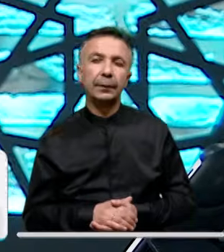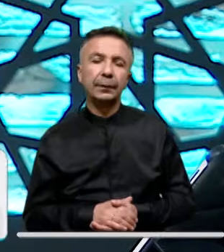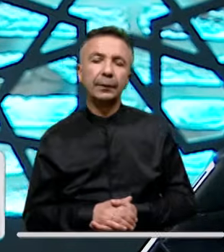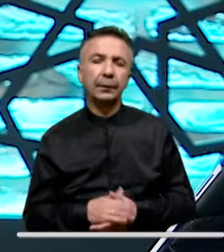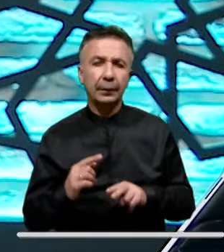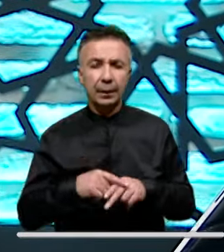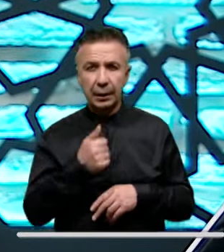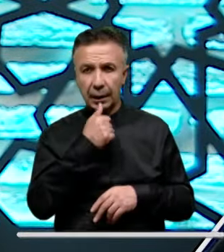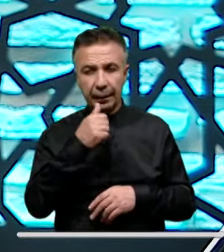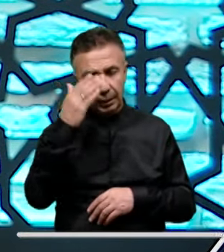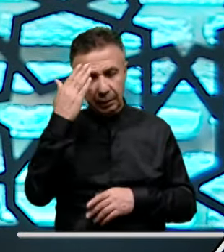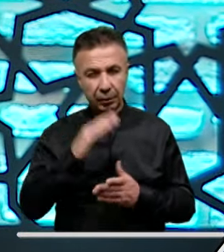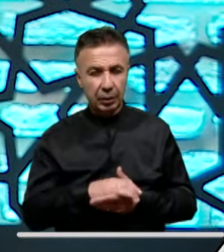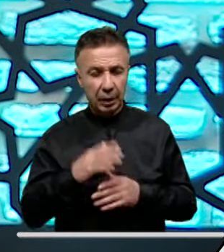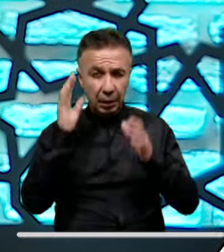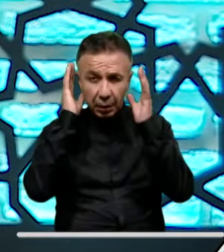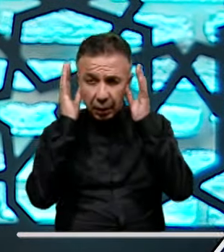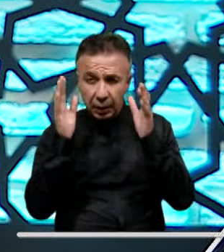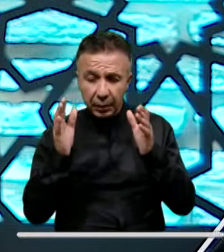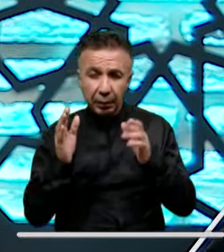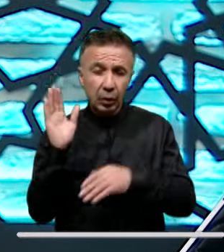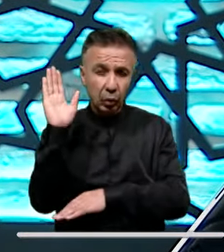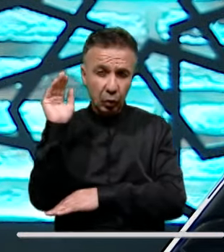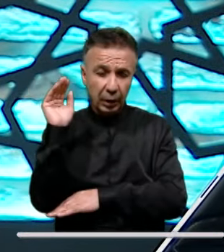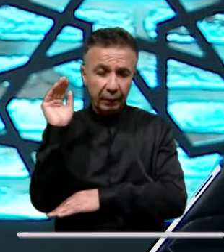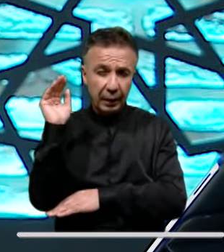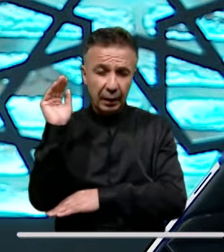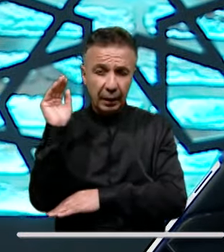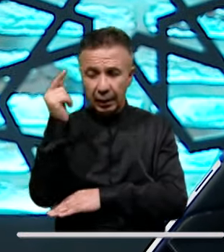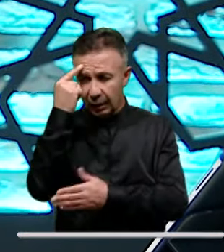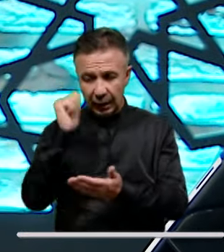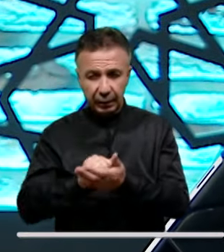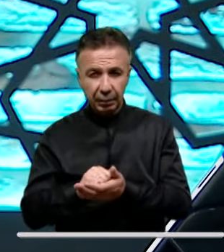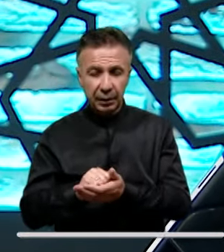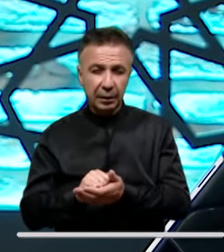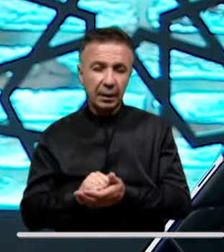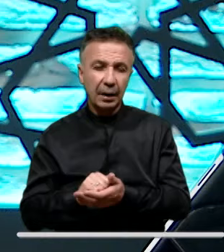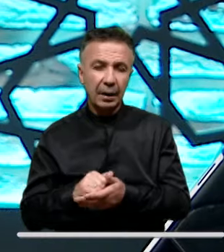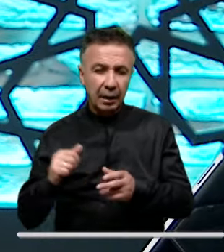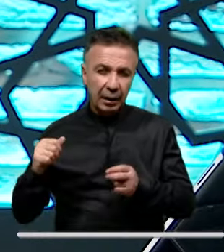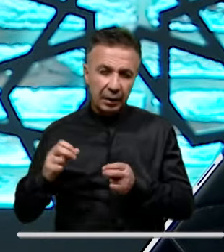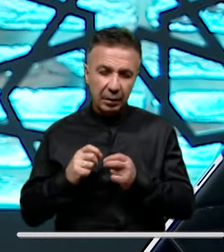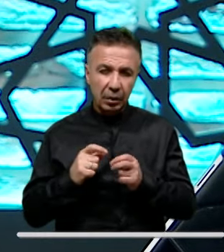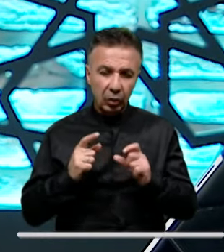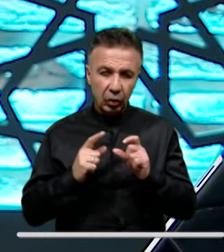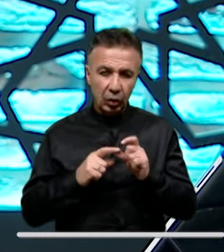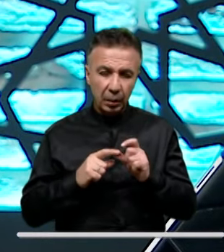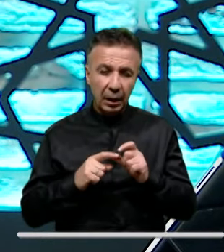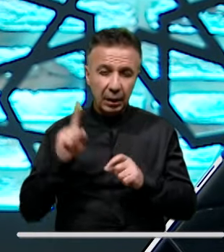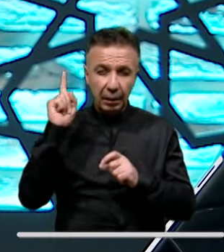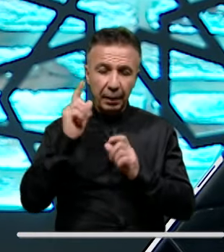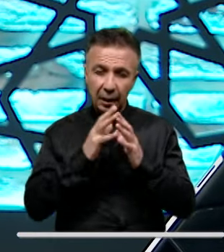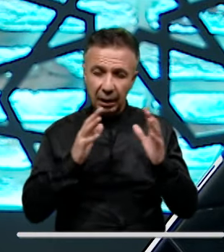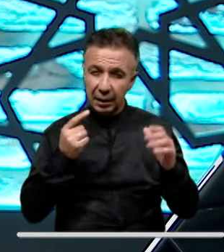Atilla Bey'in selamları var. Namaz kıldığımız esnada rükuda ve secdede yaptığımız tesbihatların yerlerini karıştırsak. Yani Sübhane Rabbiyal Azim